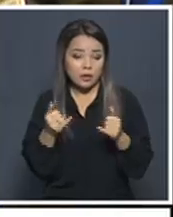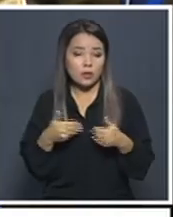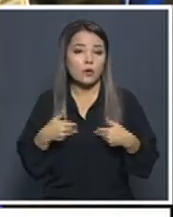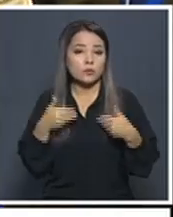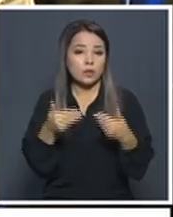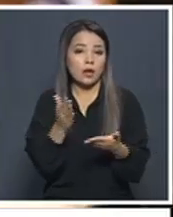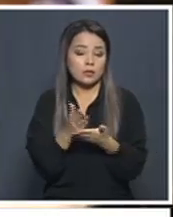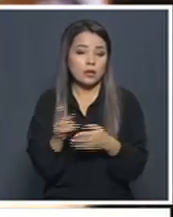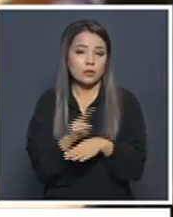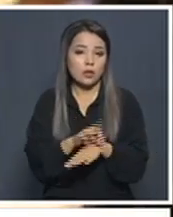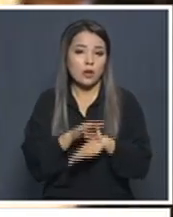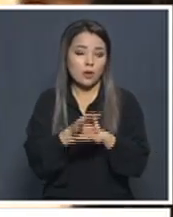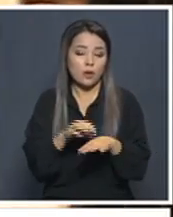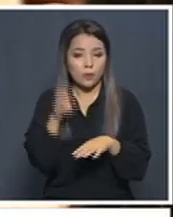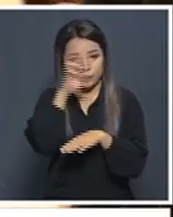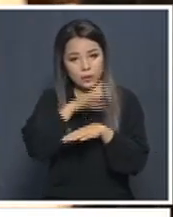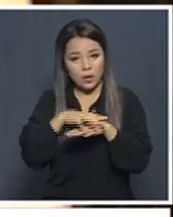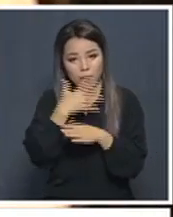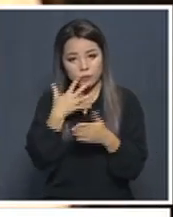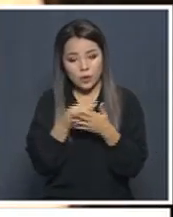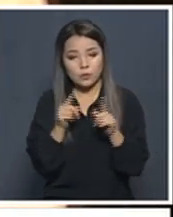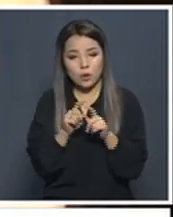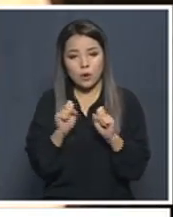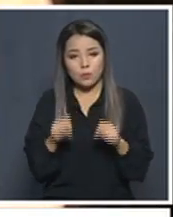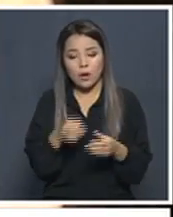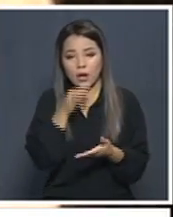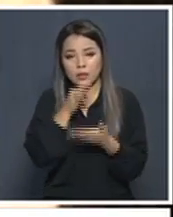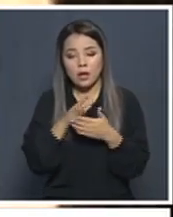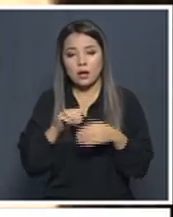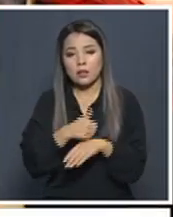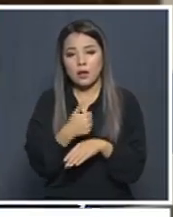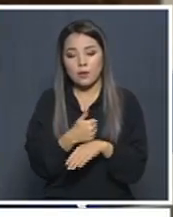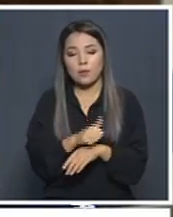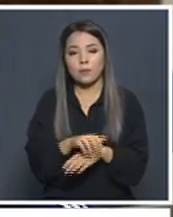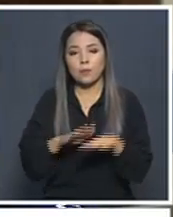ем-домды елімізде де алуға болады, дейді бас маман.